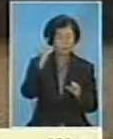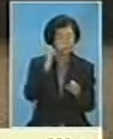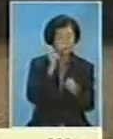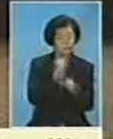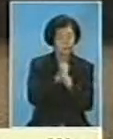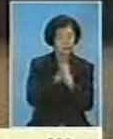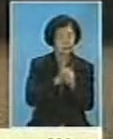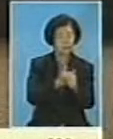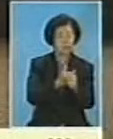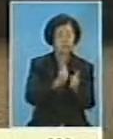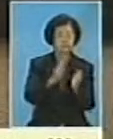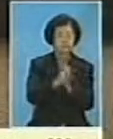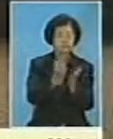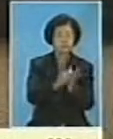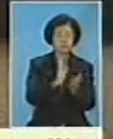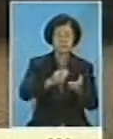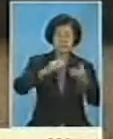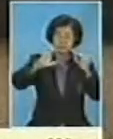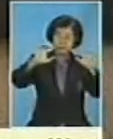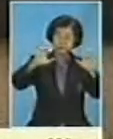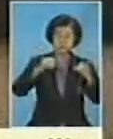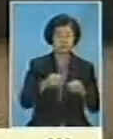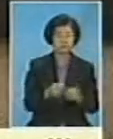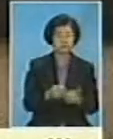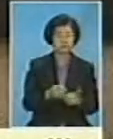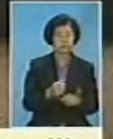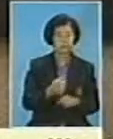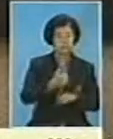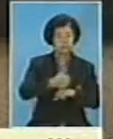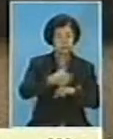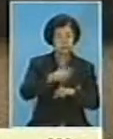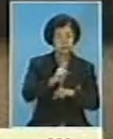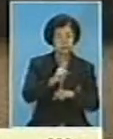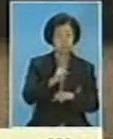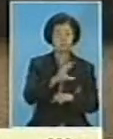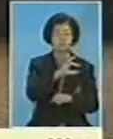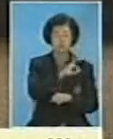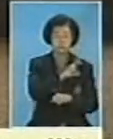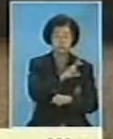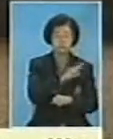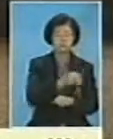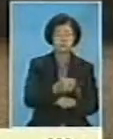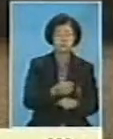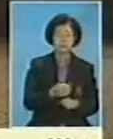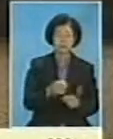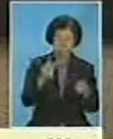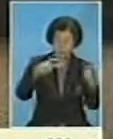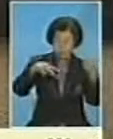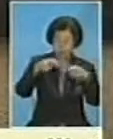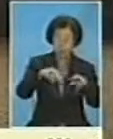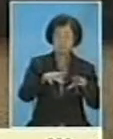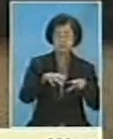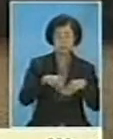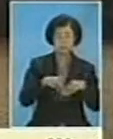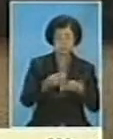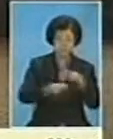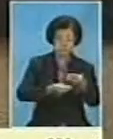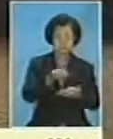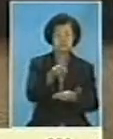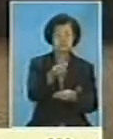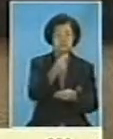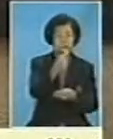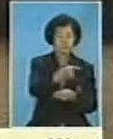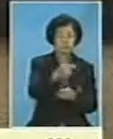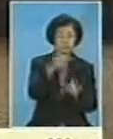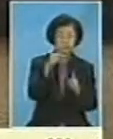การท่านประธานและท่านสมาชิกที่เคารพครับการพิจารณาเห็นชอบการขายข้าวแบบ